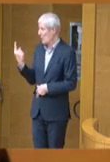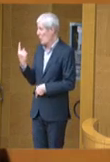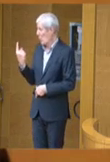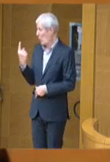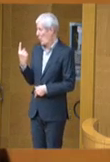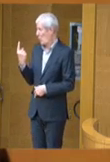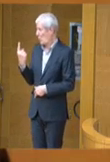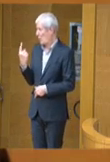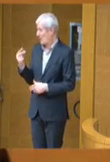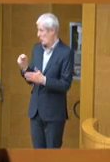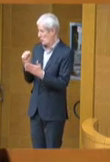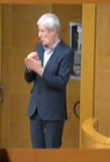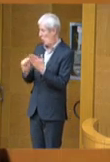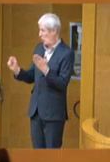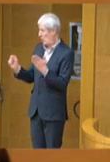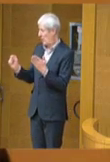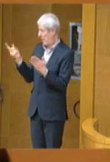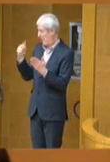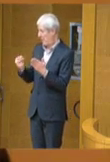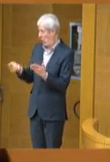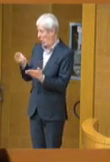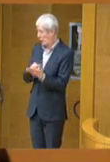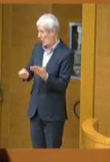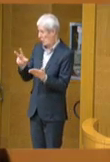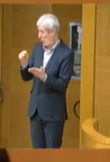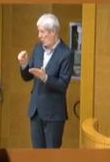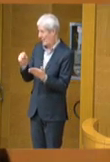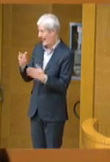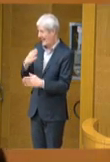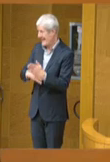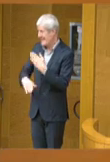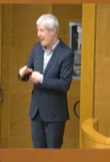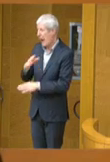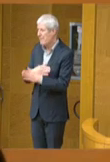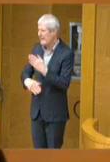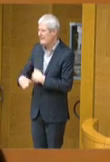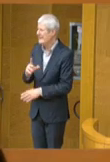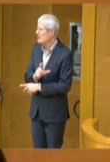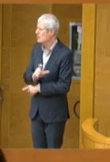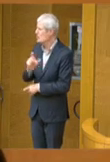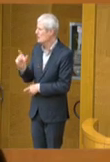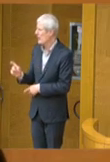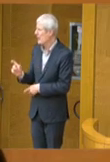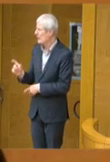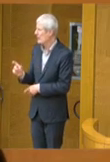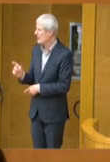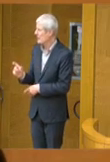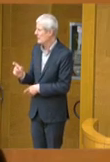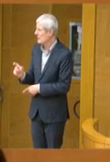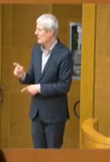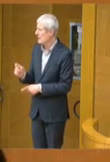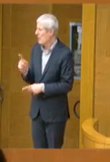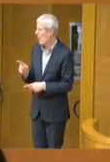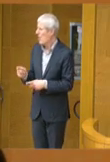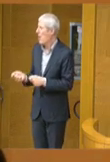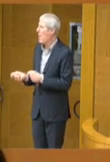Un'unica sottolineatura a un progetto nuovo che si chiama Disabilitegi, che IEFO sta portando avanti anche a